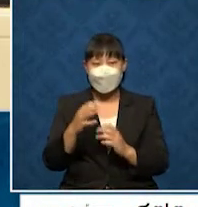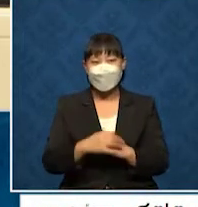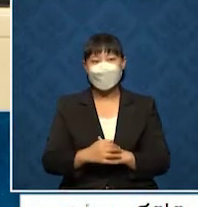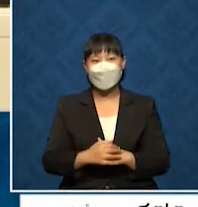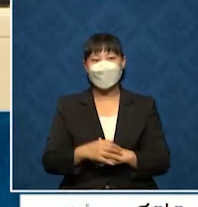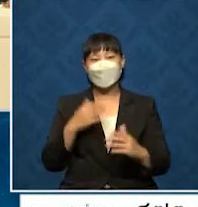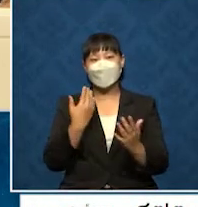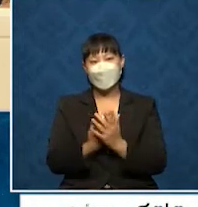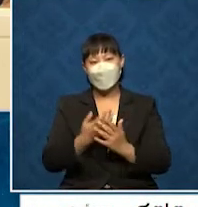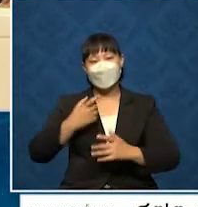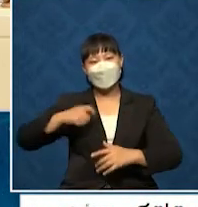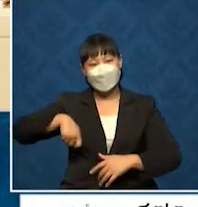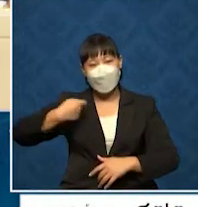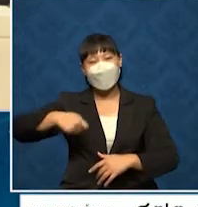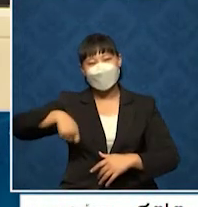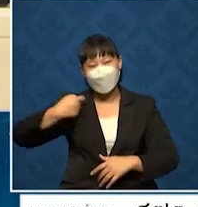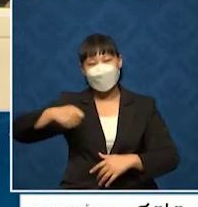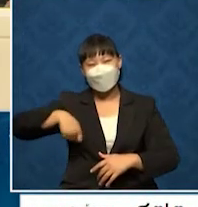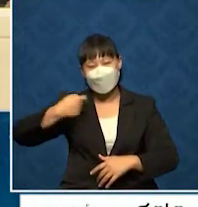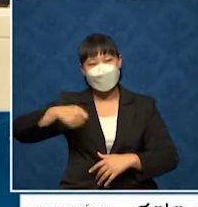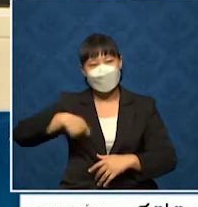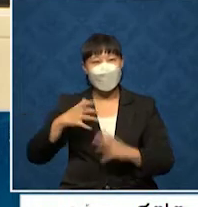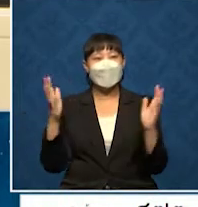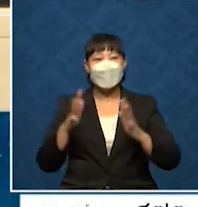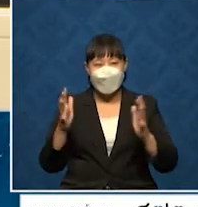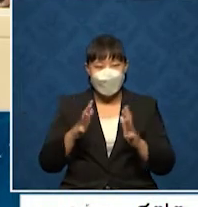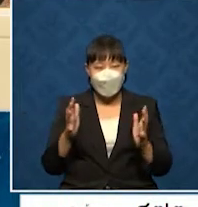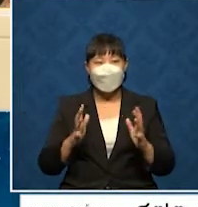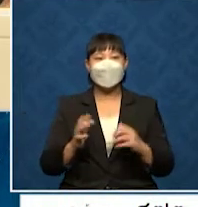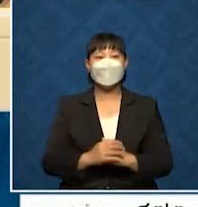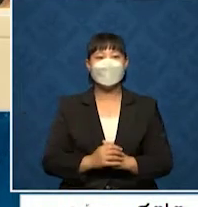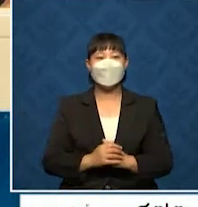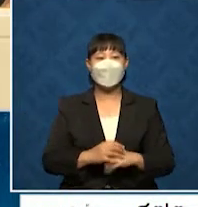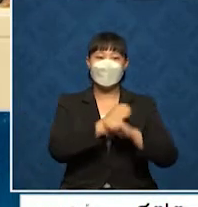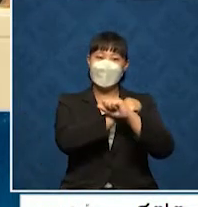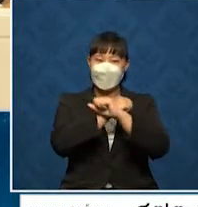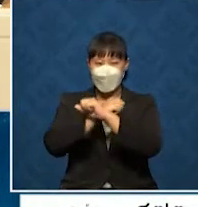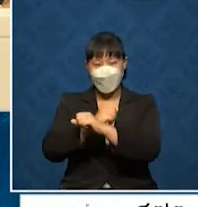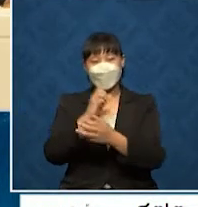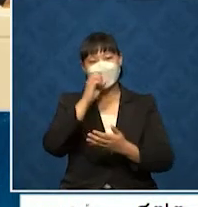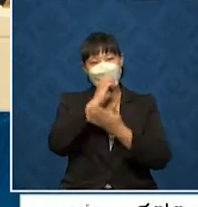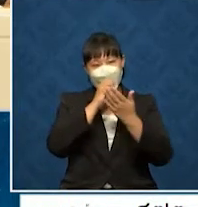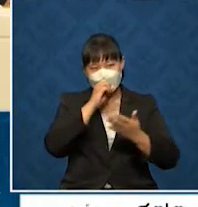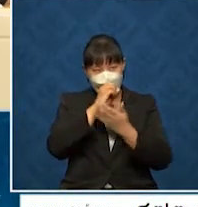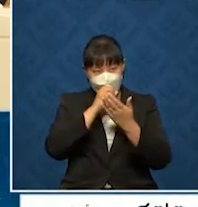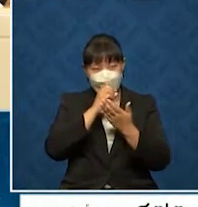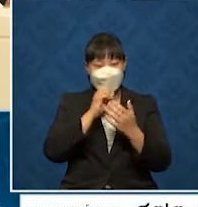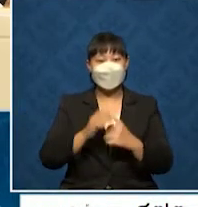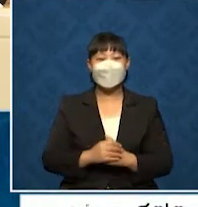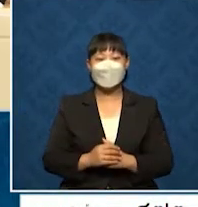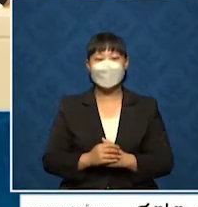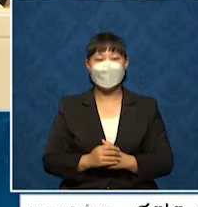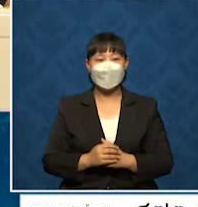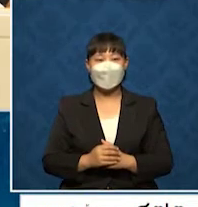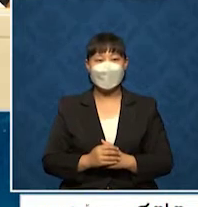ใช้งบประมาณของประเทศอย่างมหาศาลในการปราบปรามยาเสพติดตรงนี้เ